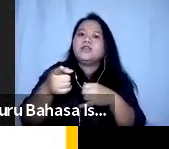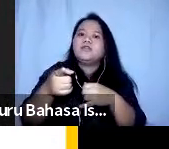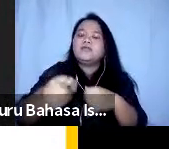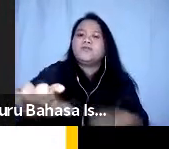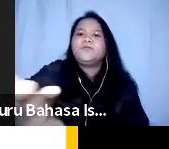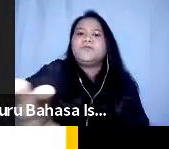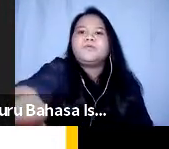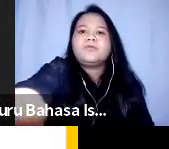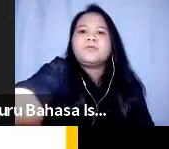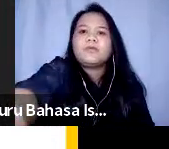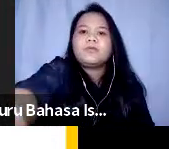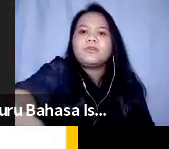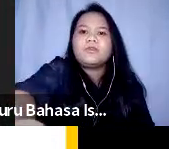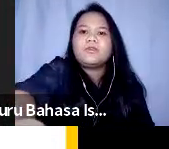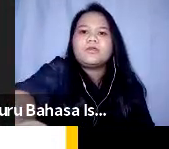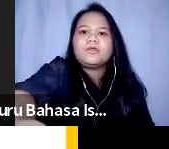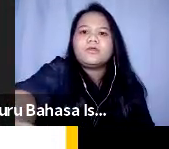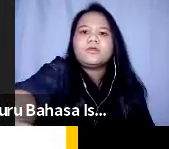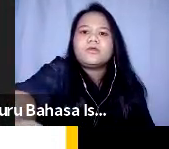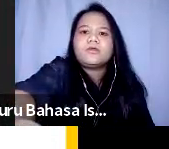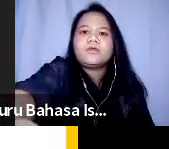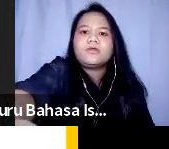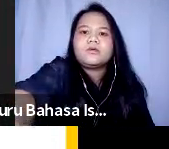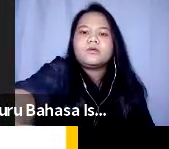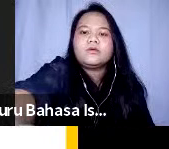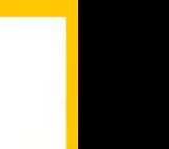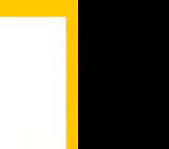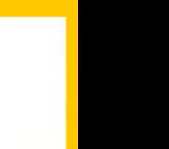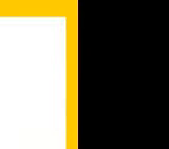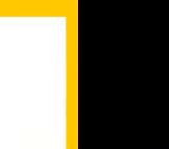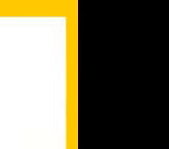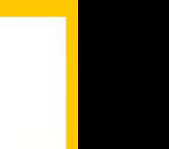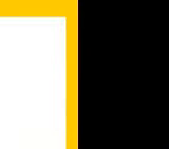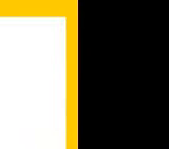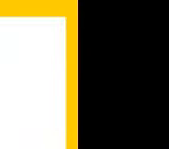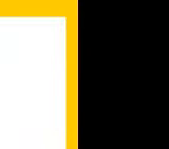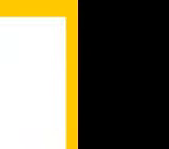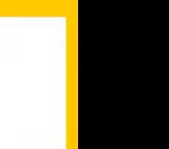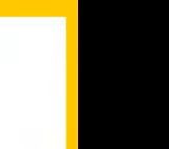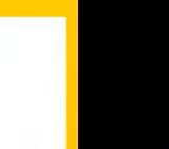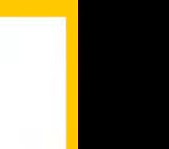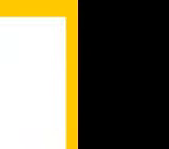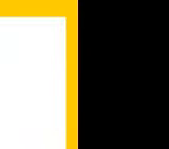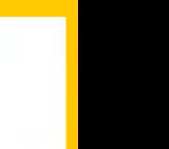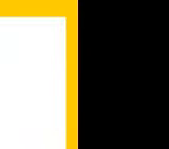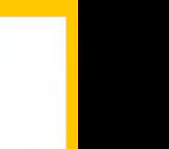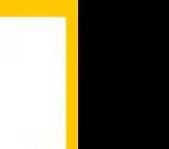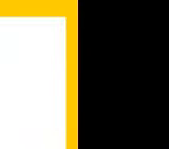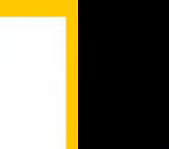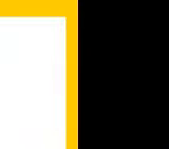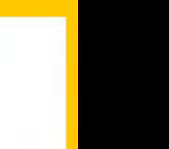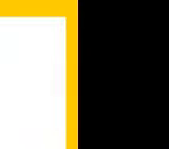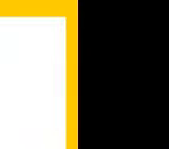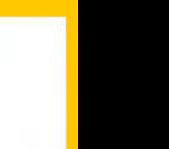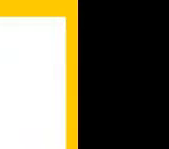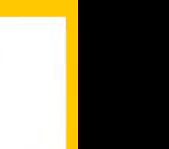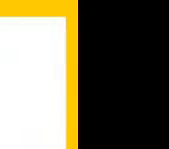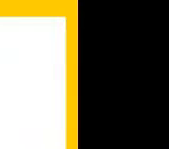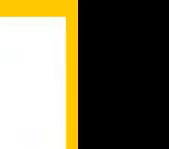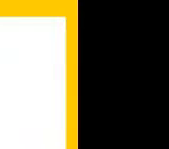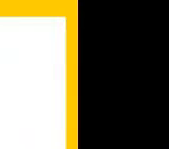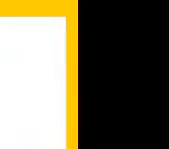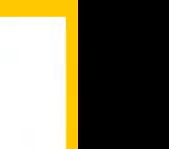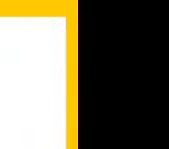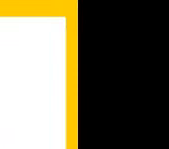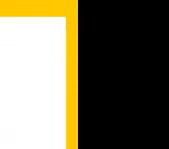terlibat dalam konteks aksi kemanusiaan kita bisa memastikan bahwa semua orang menerima layanan desat dan juga